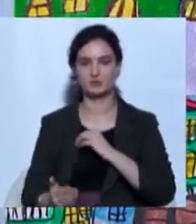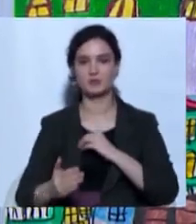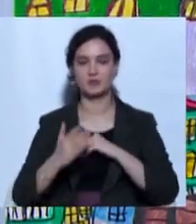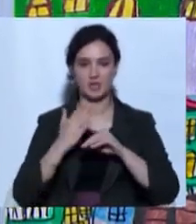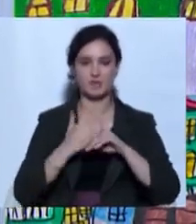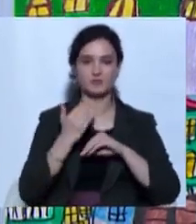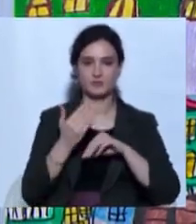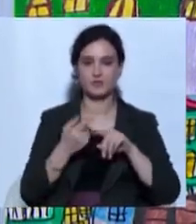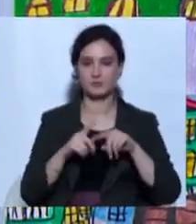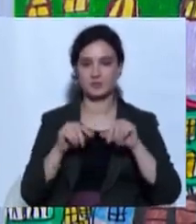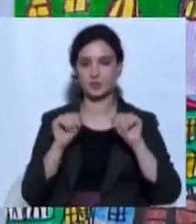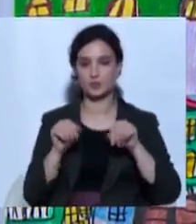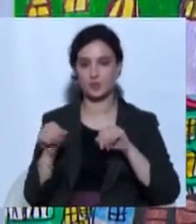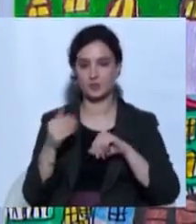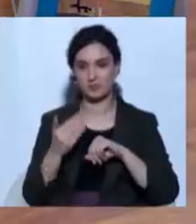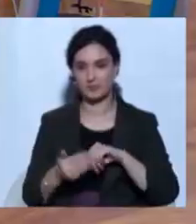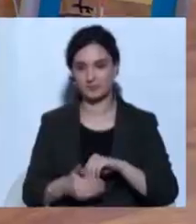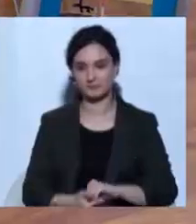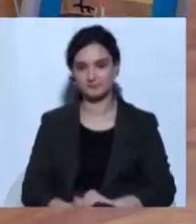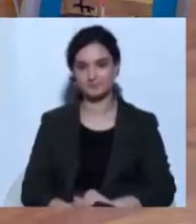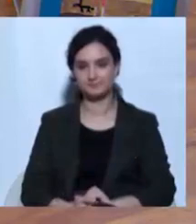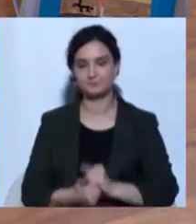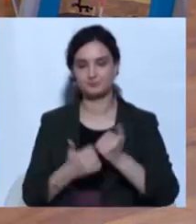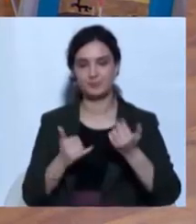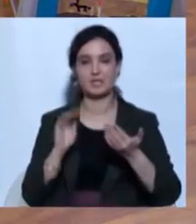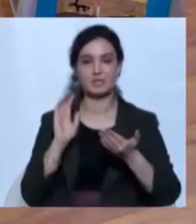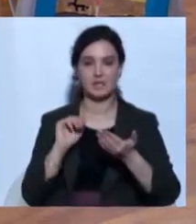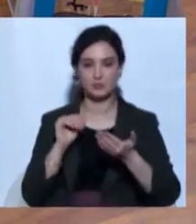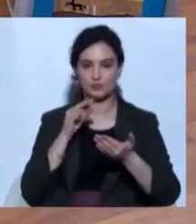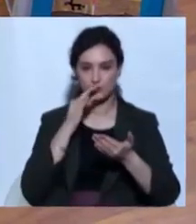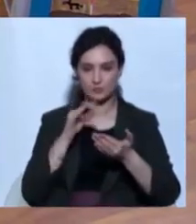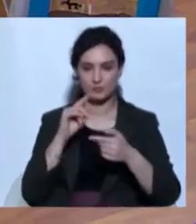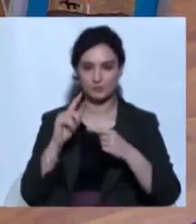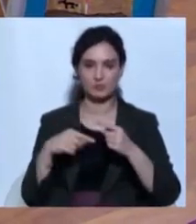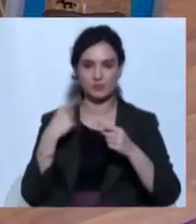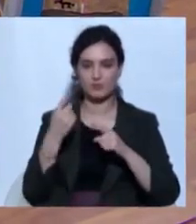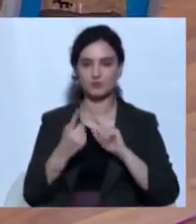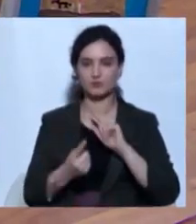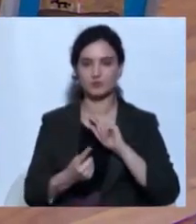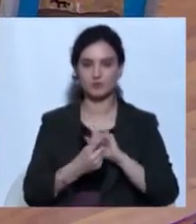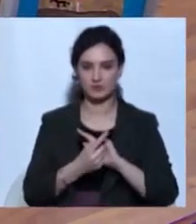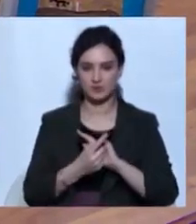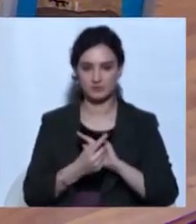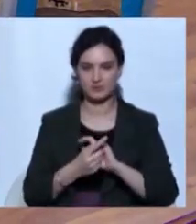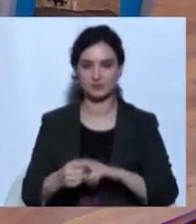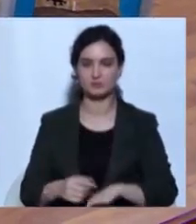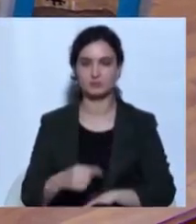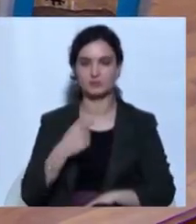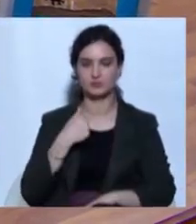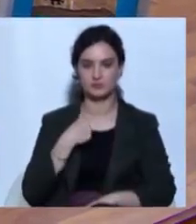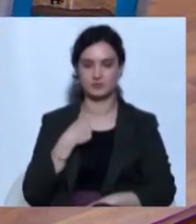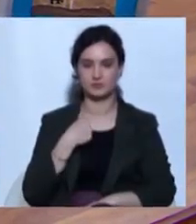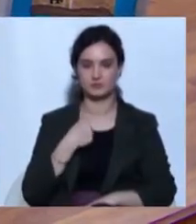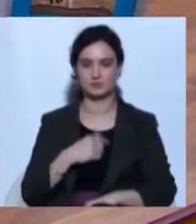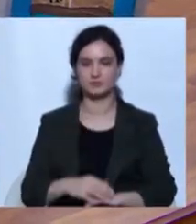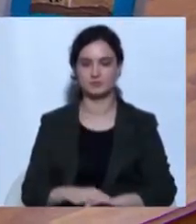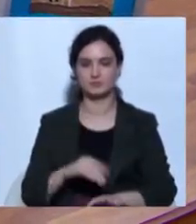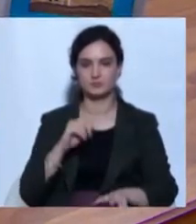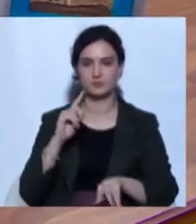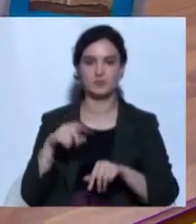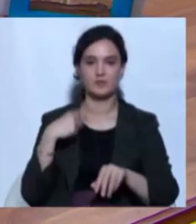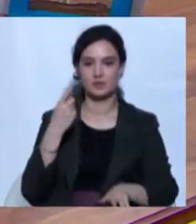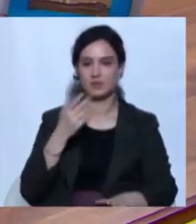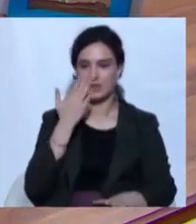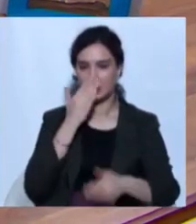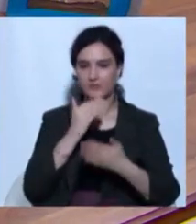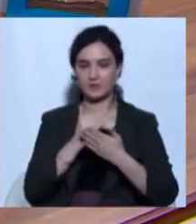ამის საშუალება. ეხა დაგემშვიდობებით მომავალ შეხვედრამდე. ჩვენი მომავალი